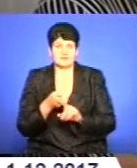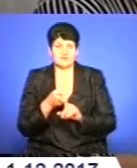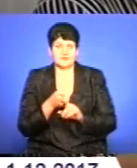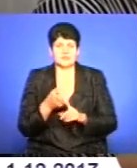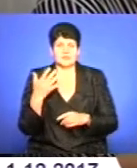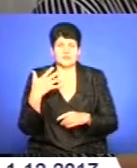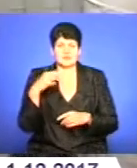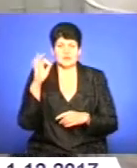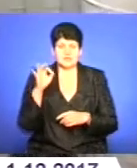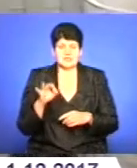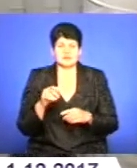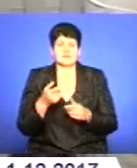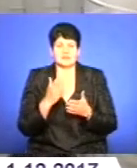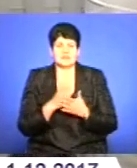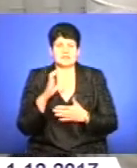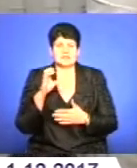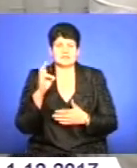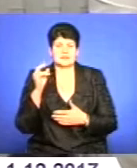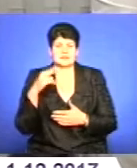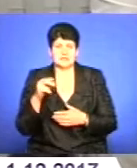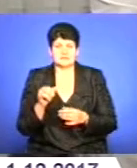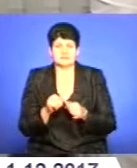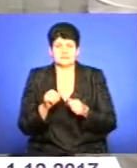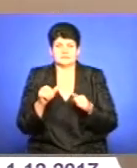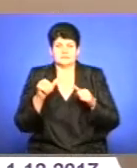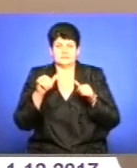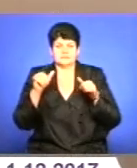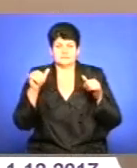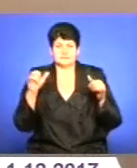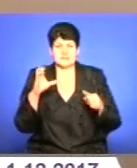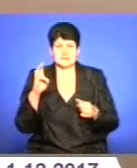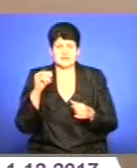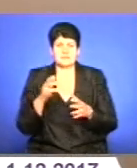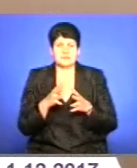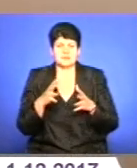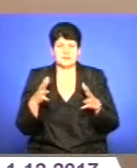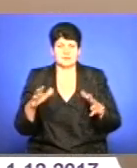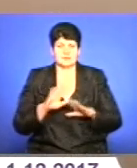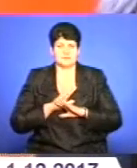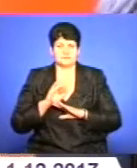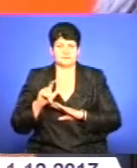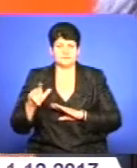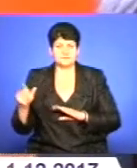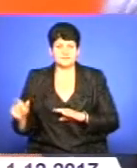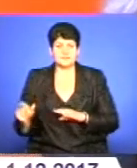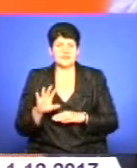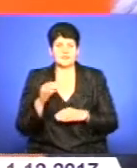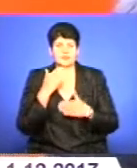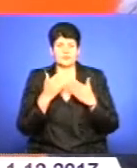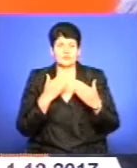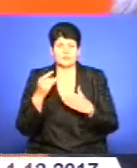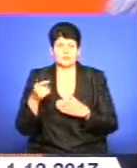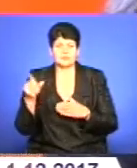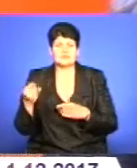хворих встановили діагноз СНІД. Епідемія ВІЛ-СНІДу – явище, яке з кожним роком забирає все більше людських життів. Не всі опитані нами